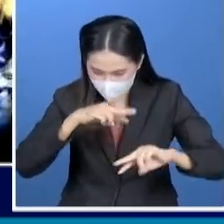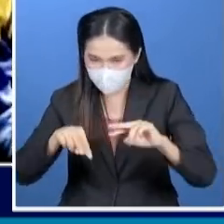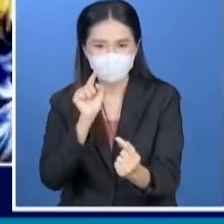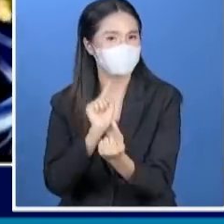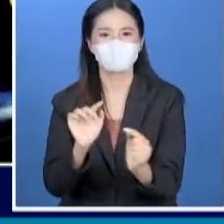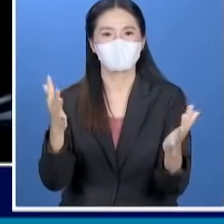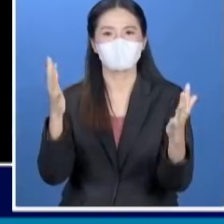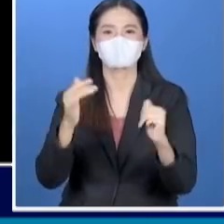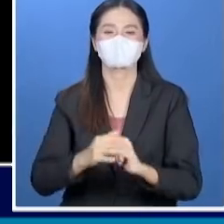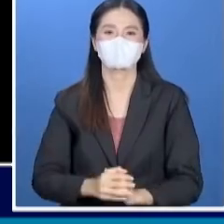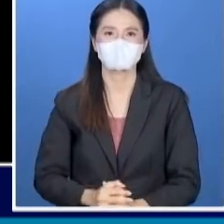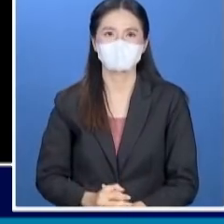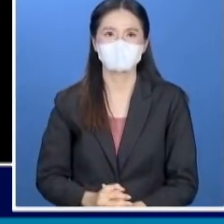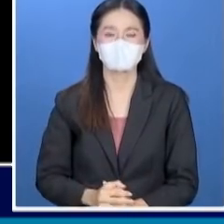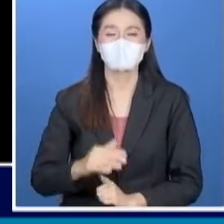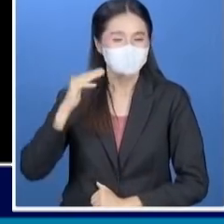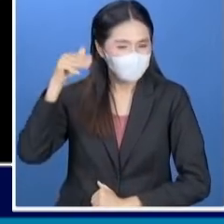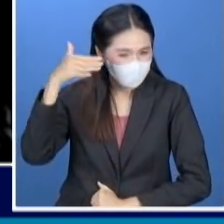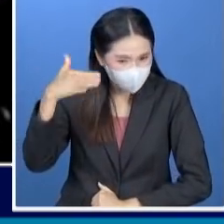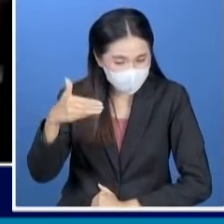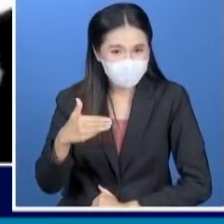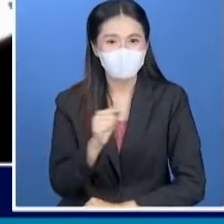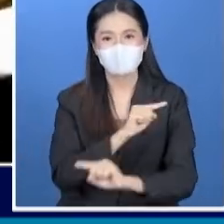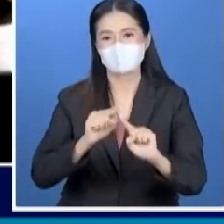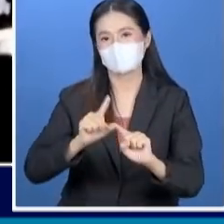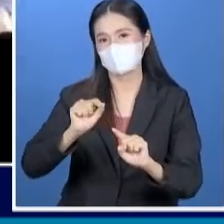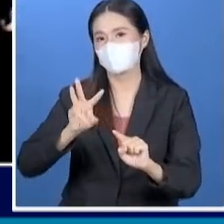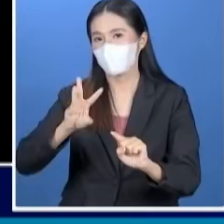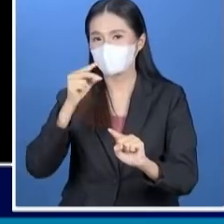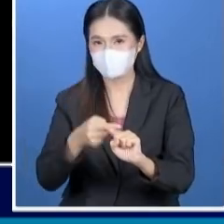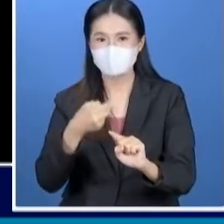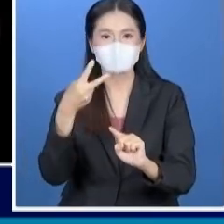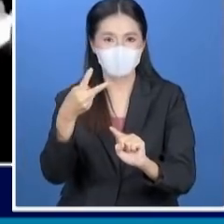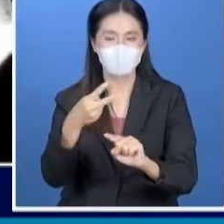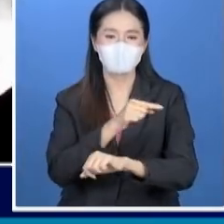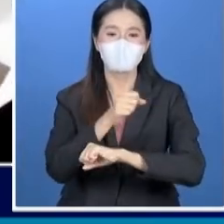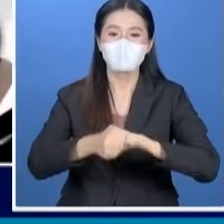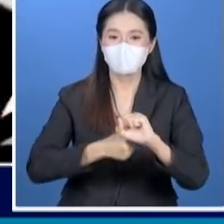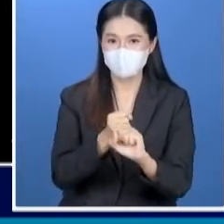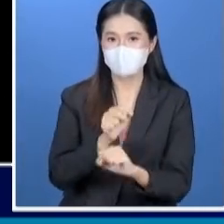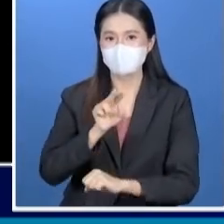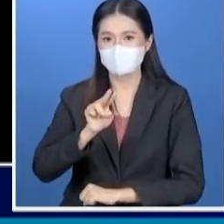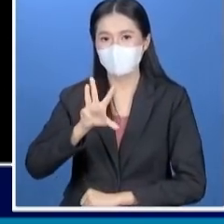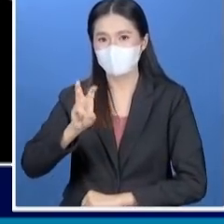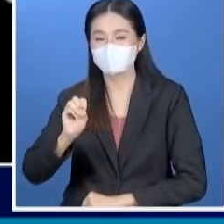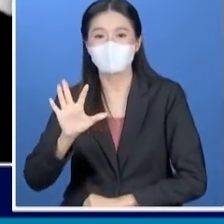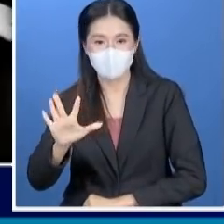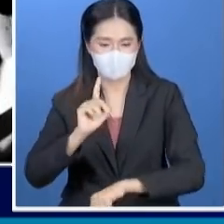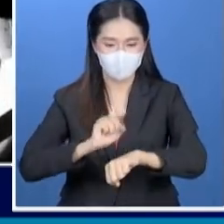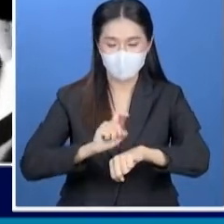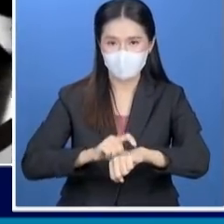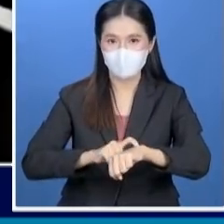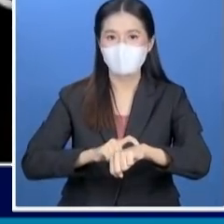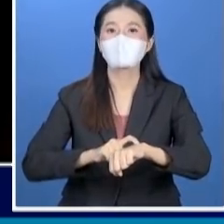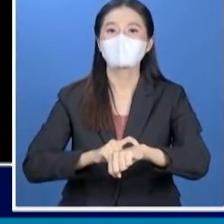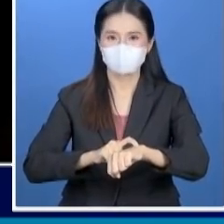ต่ก็ไม่พบคุณแตงโมจนกระทั่งวันที่26กุมภาพันธ์2565เวลาประมา